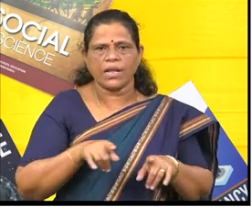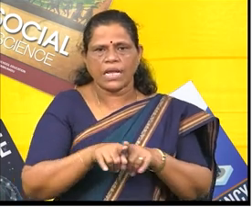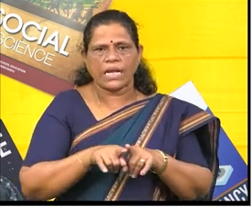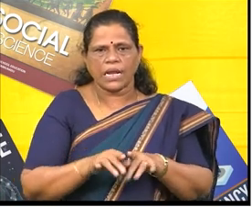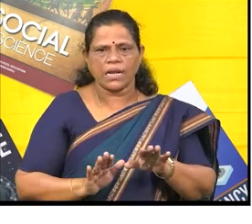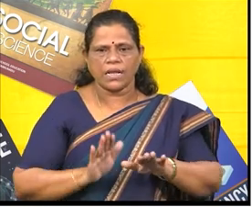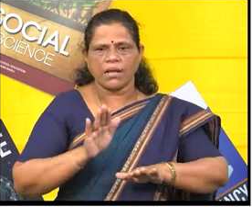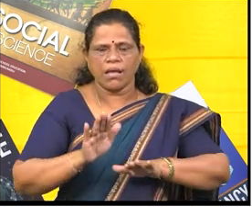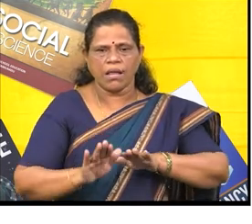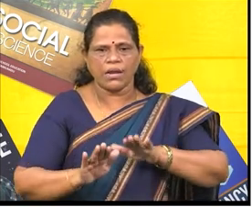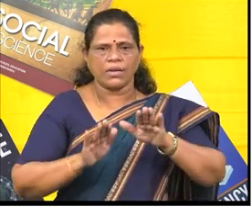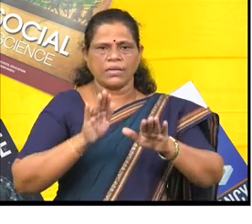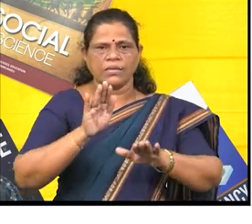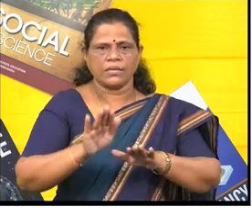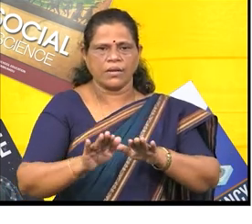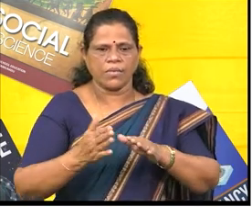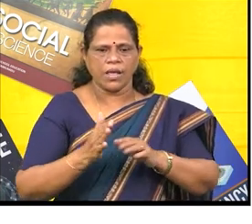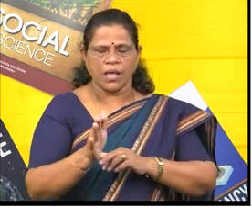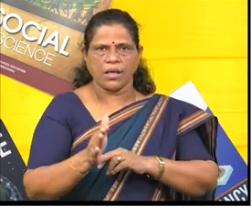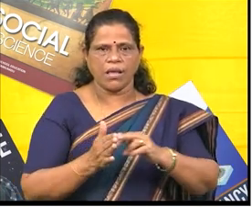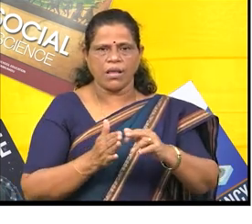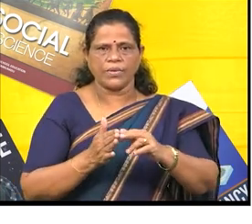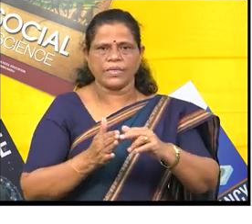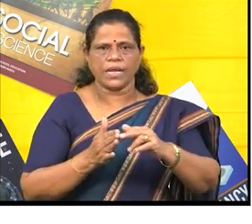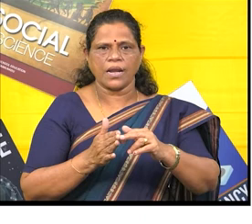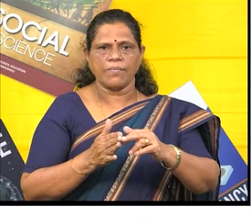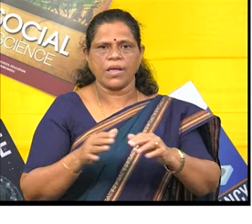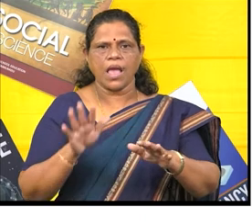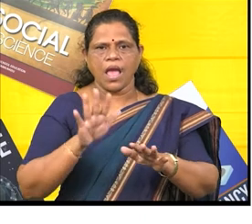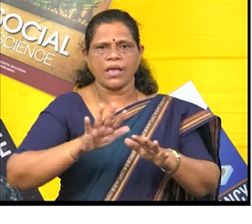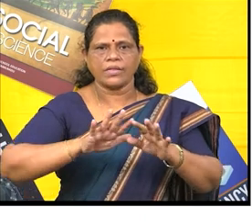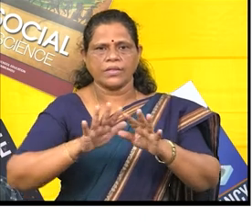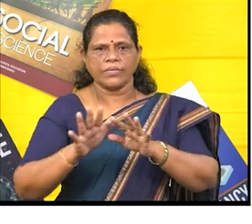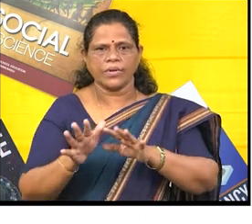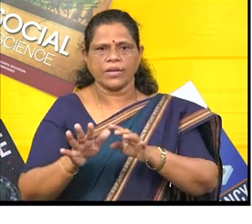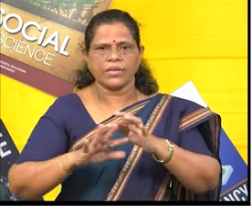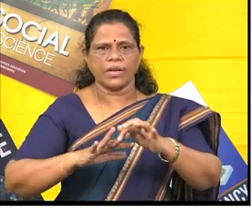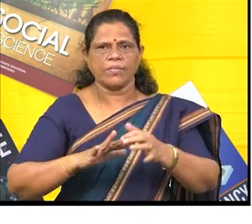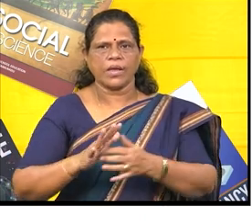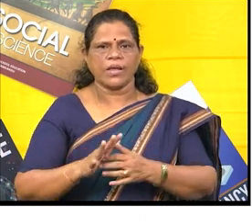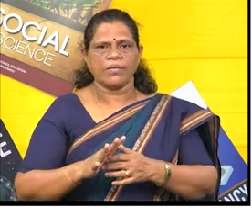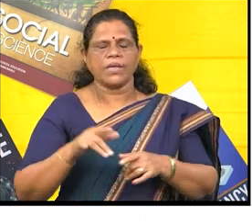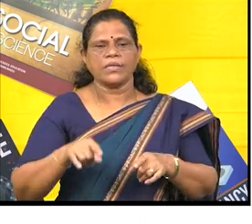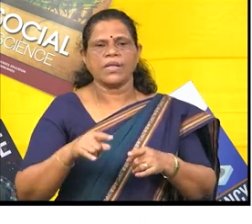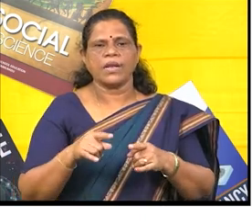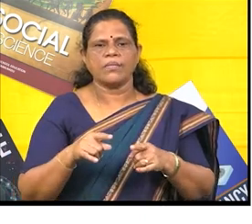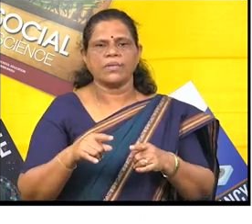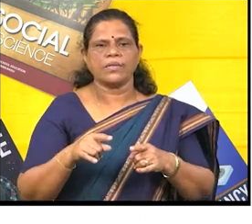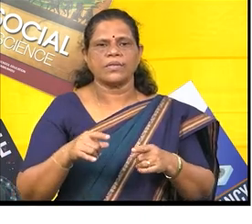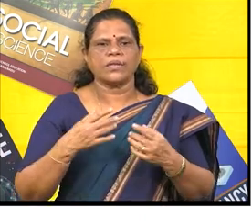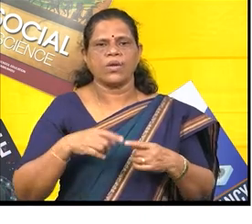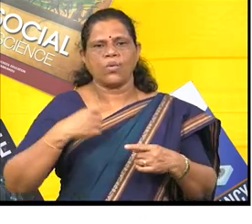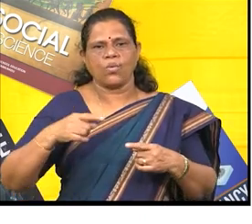எடுத்துக்காட்டாக கால் அடி தடம் இருக்குது, அந்த காலுடைய நீளம், அந்த 5 விரல்களுடைய அகலம், ஒவ்வொரு விரல்களுடைய நீளம், இதெல்லாம் வந்து என்ன